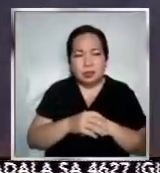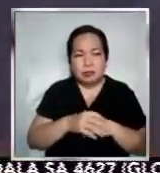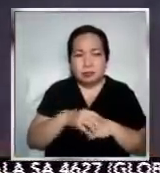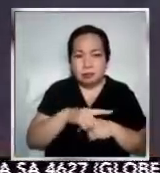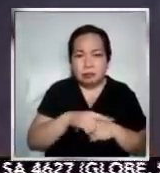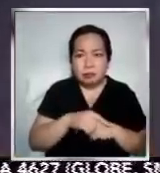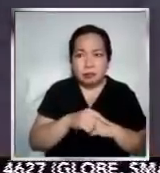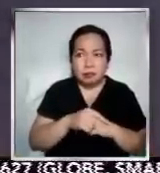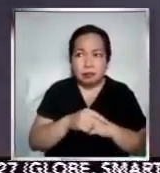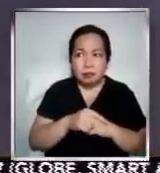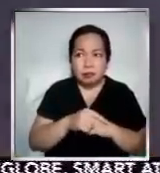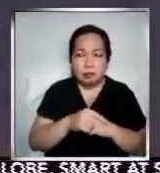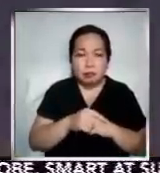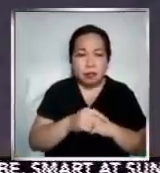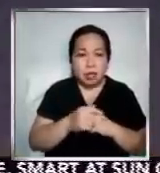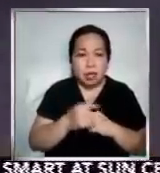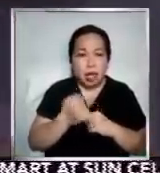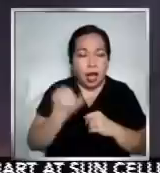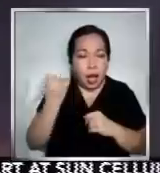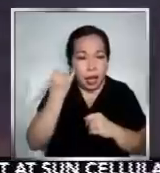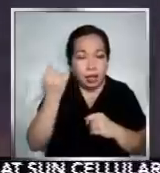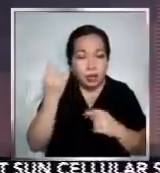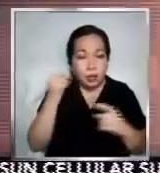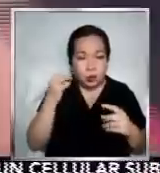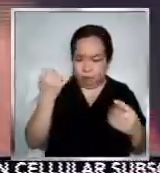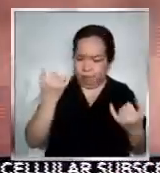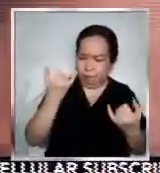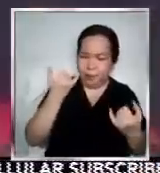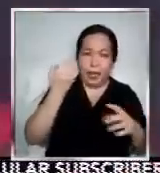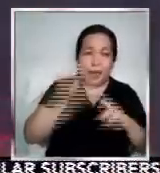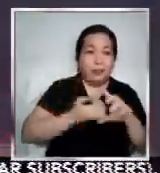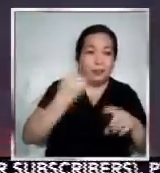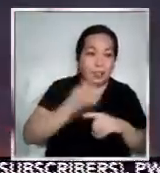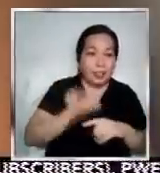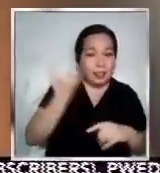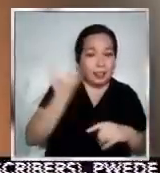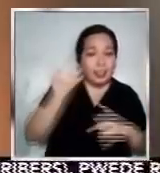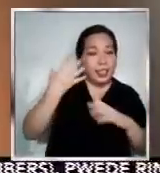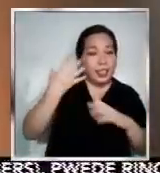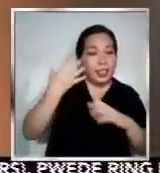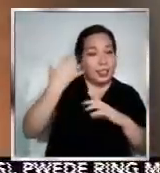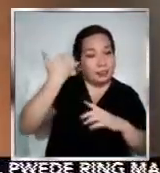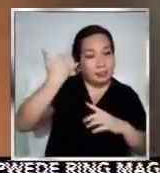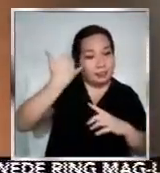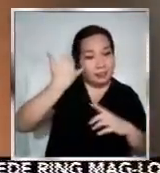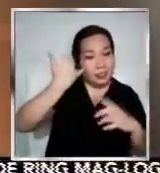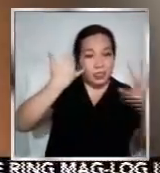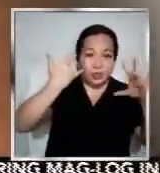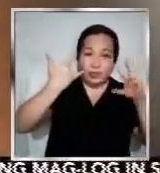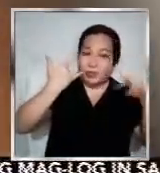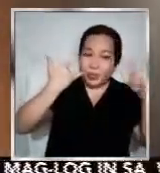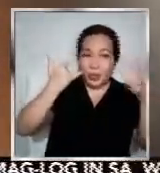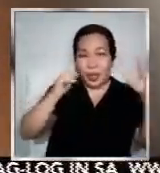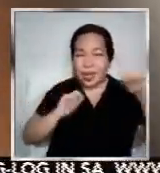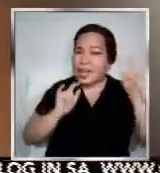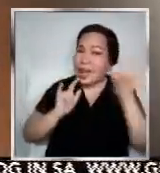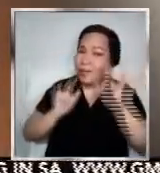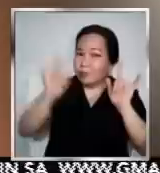kasi lagi siya nag I love you. Ganyan. So,